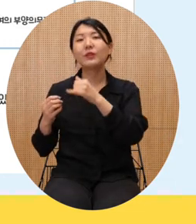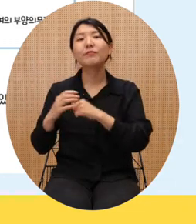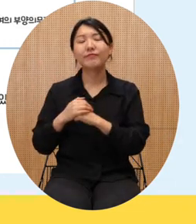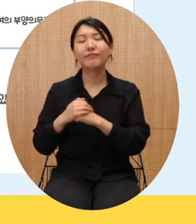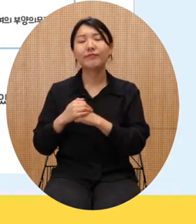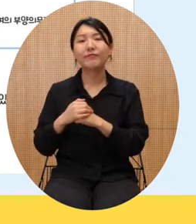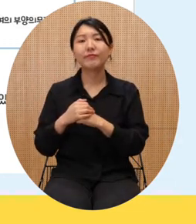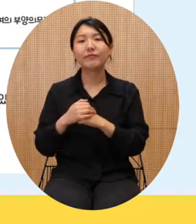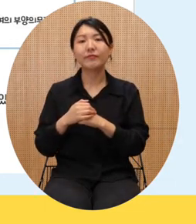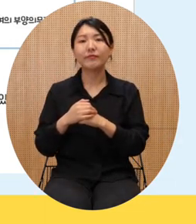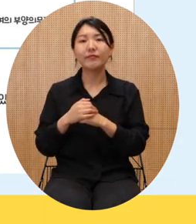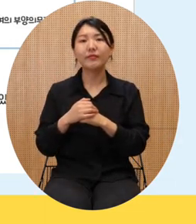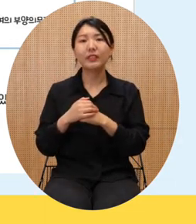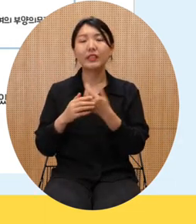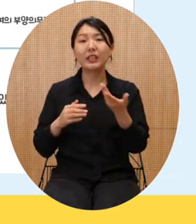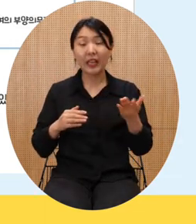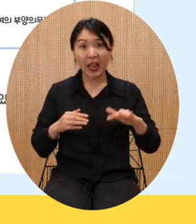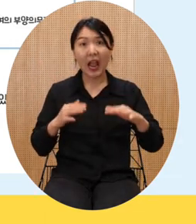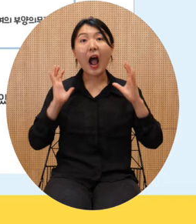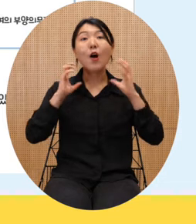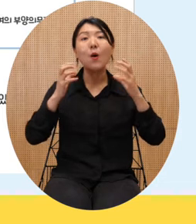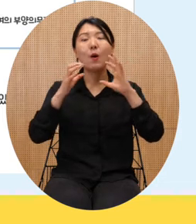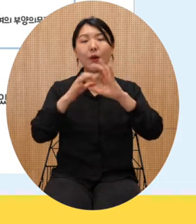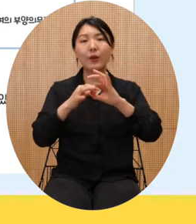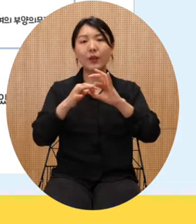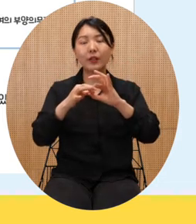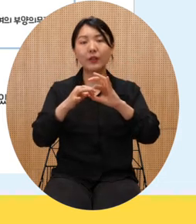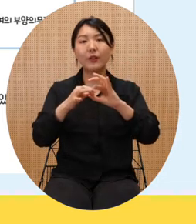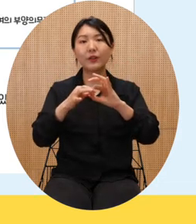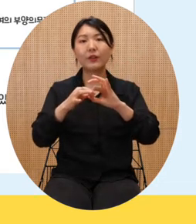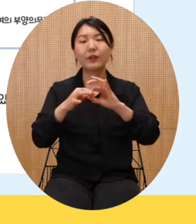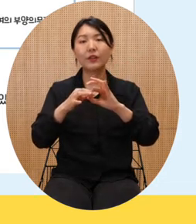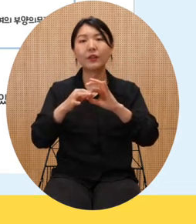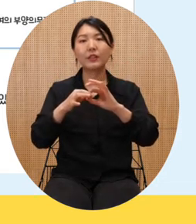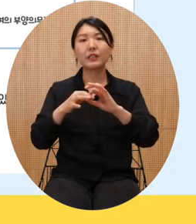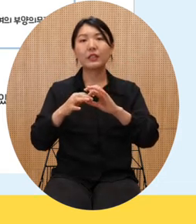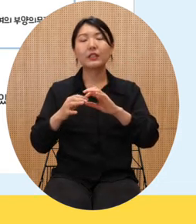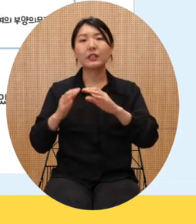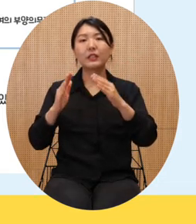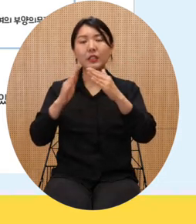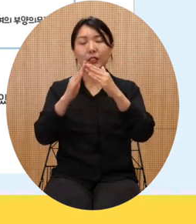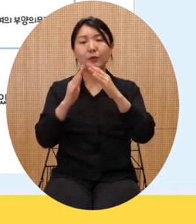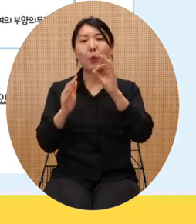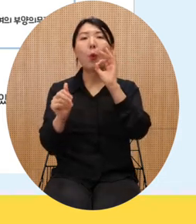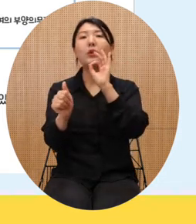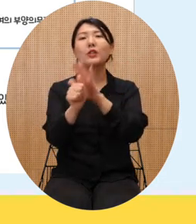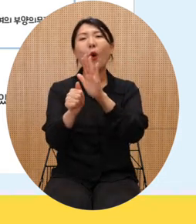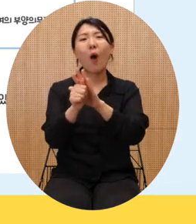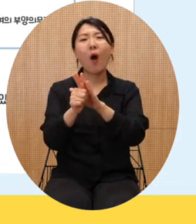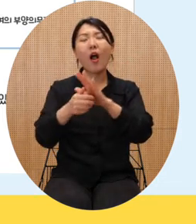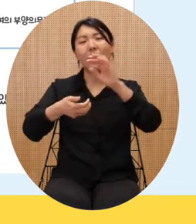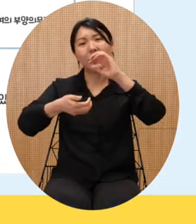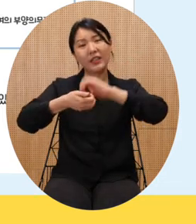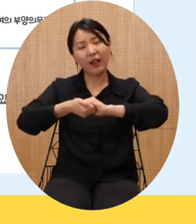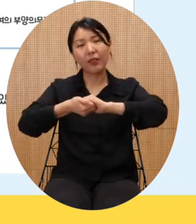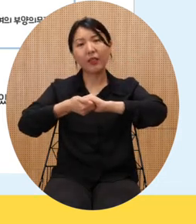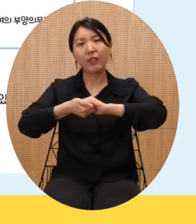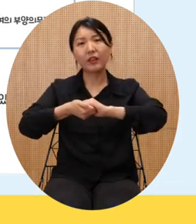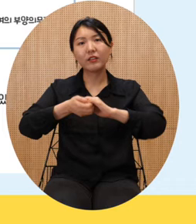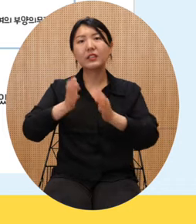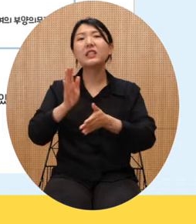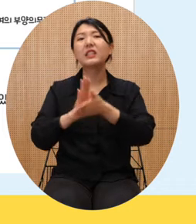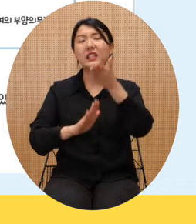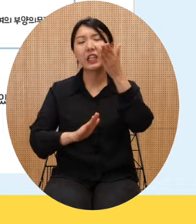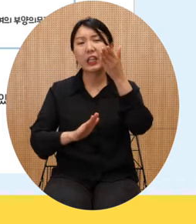있습니다. 광역에서도 많이 하고 있고, 근데 이제 아동과 관련되는 건 유독 주거비 지원이 매우